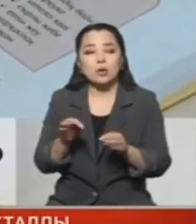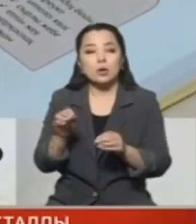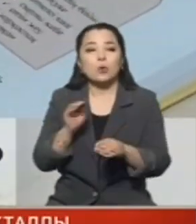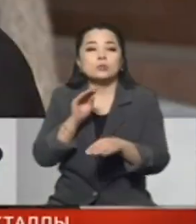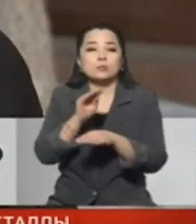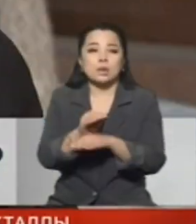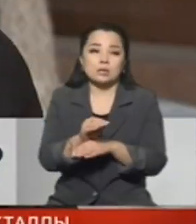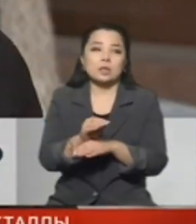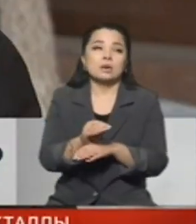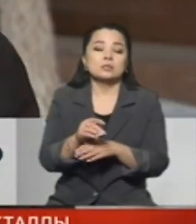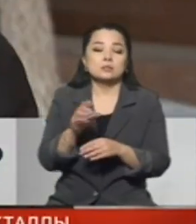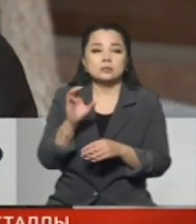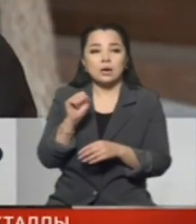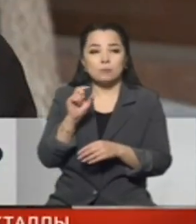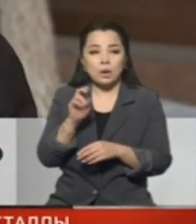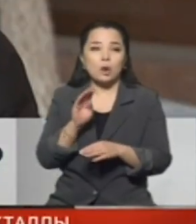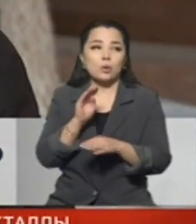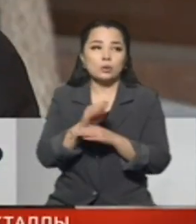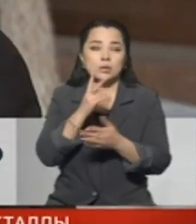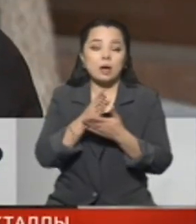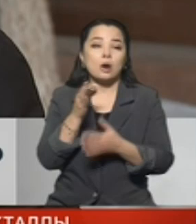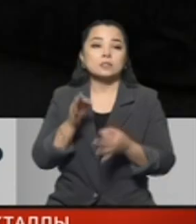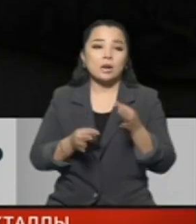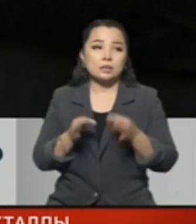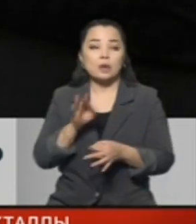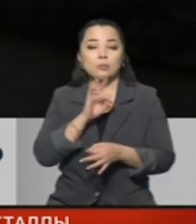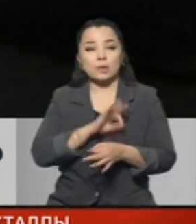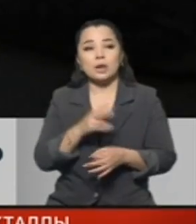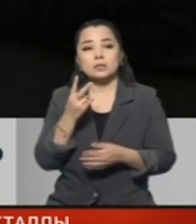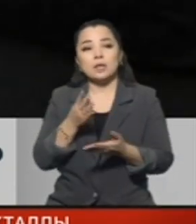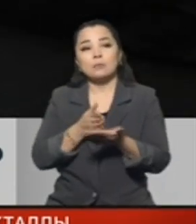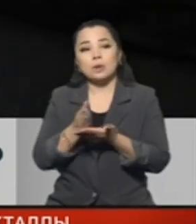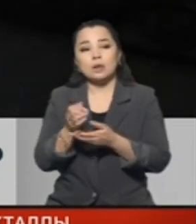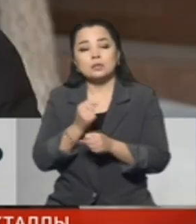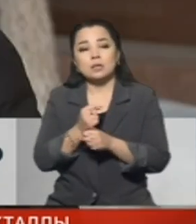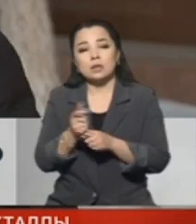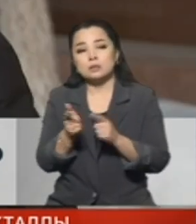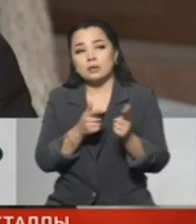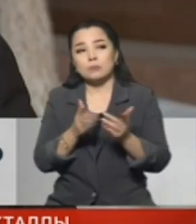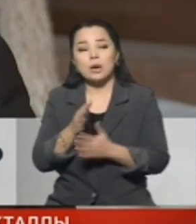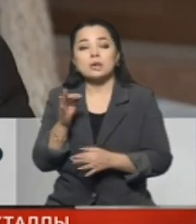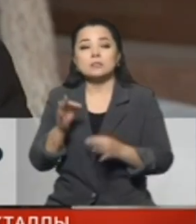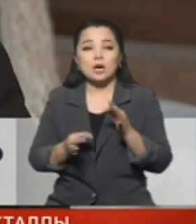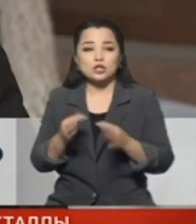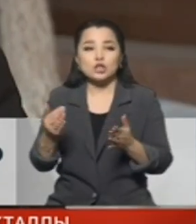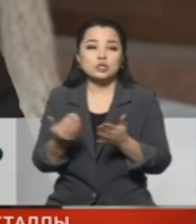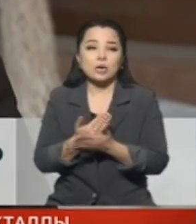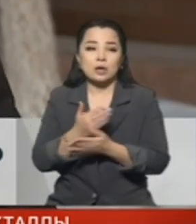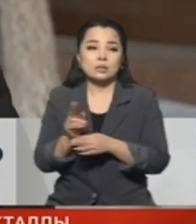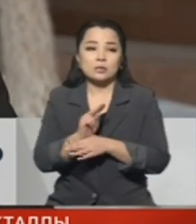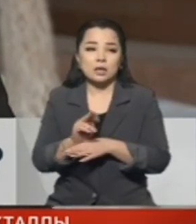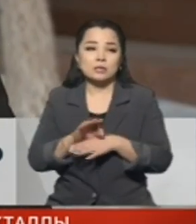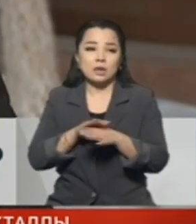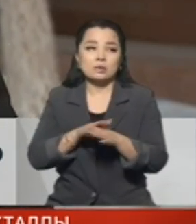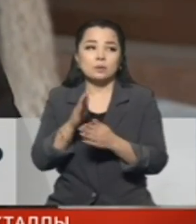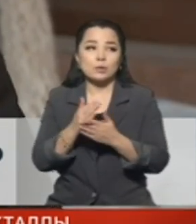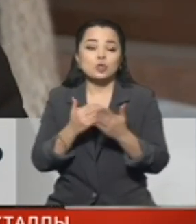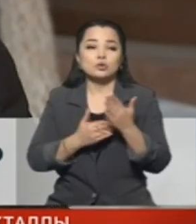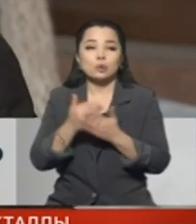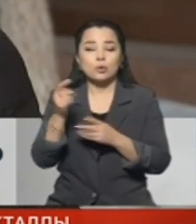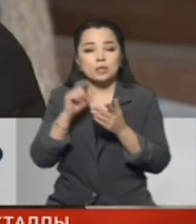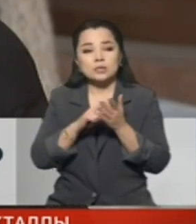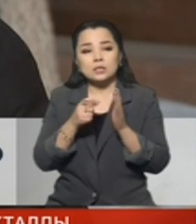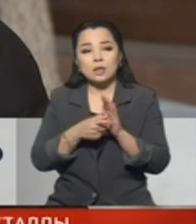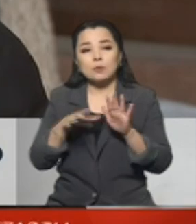сабақтар қосылады. Қолданыстағы стандартты екі бағытта ғана жүзеге асырылуда. Стандарттың жаңа редакциясында жоғары